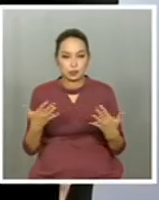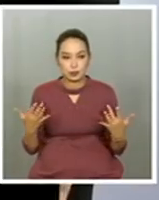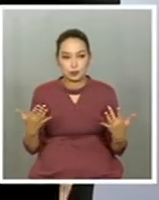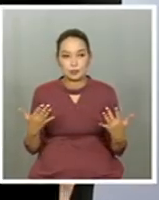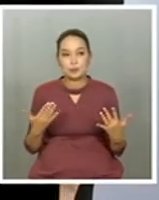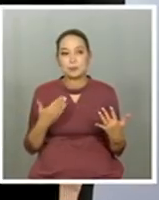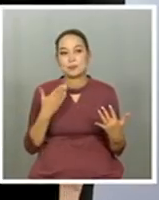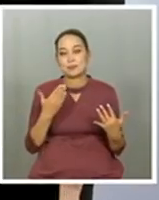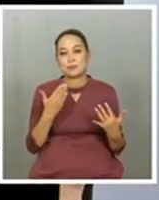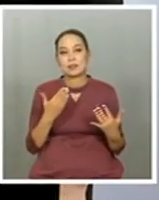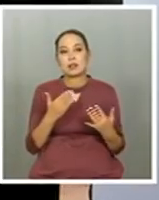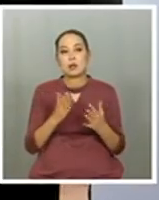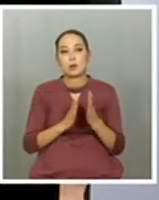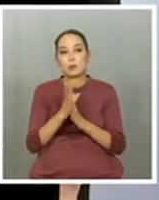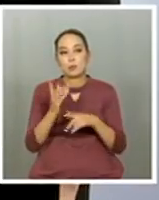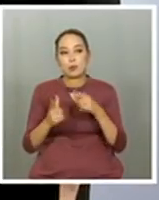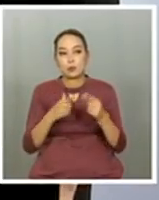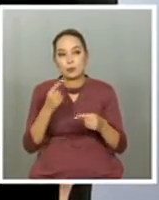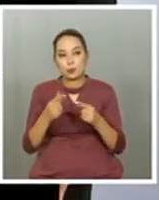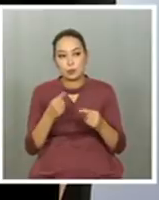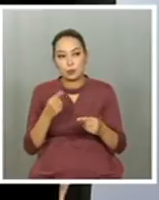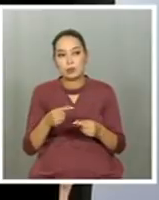бітесі, өсімдік бітесі, дафния,